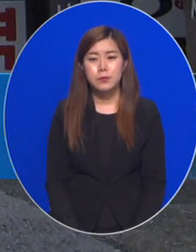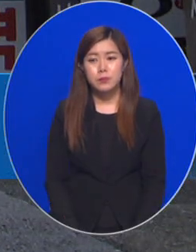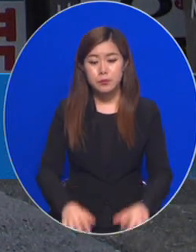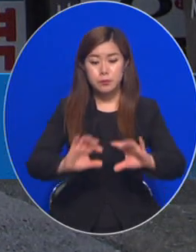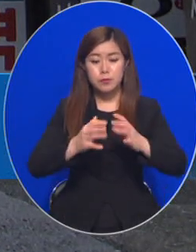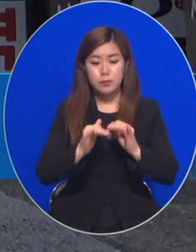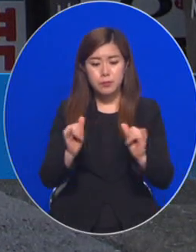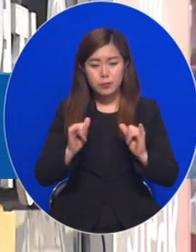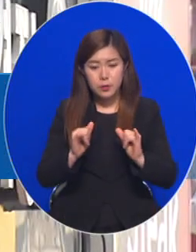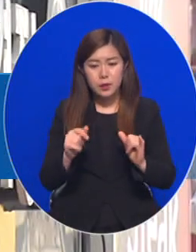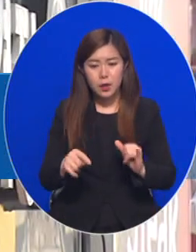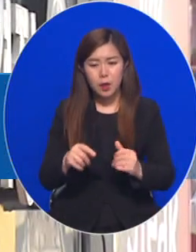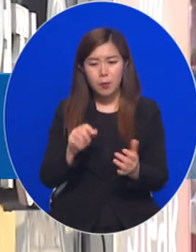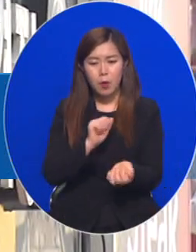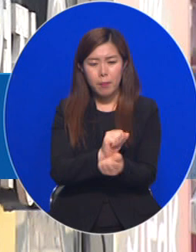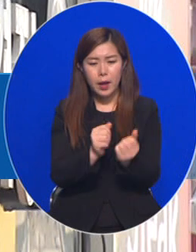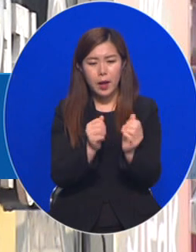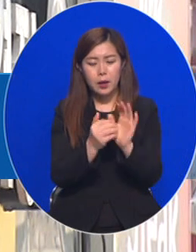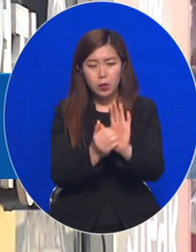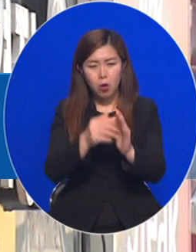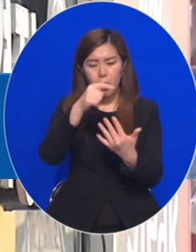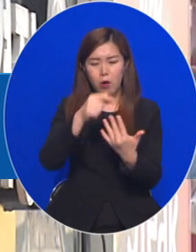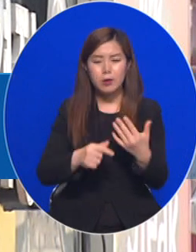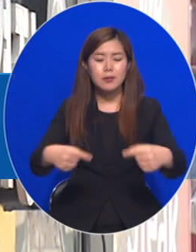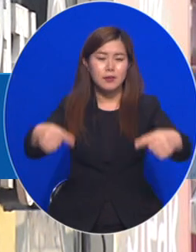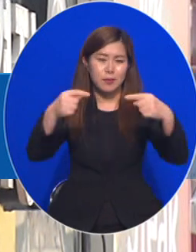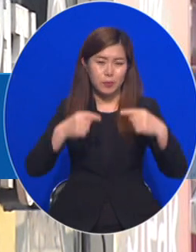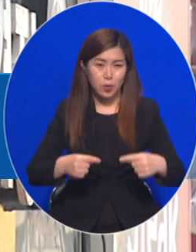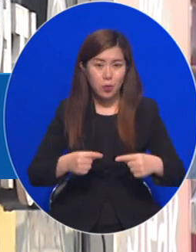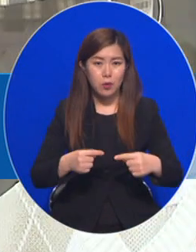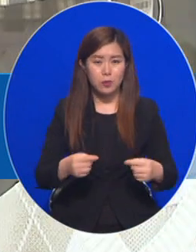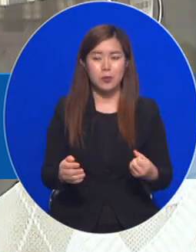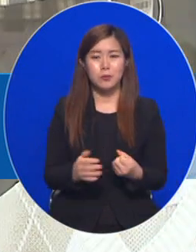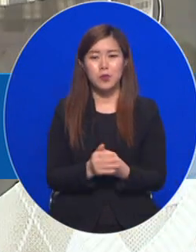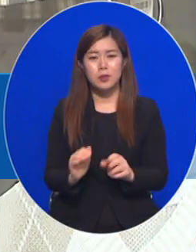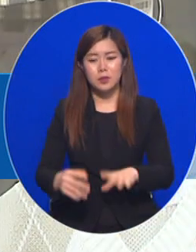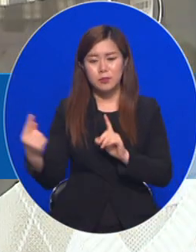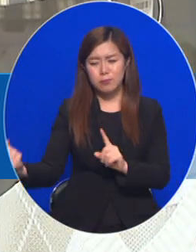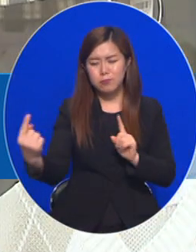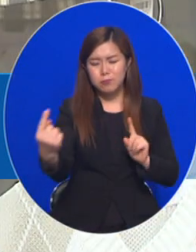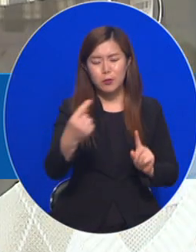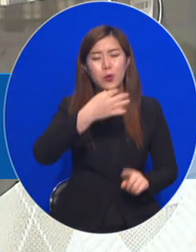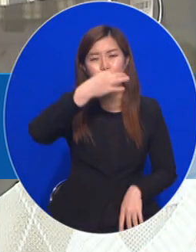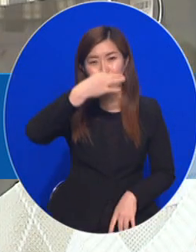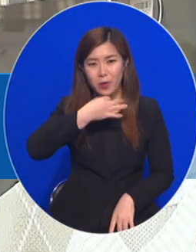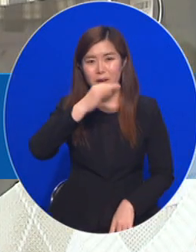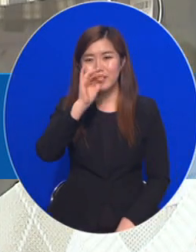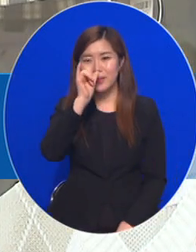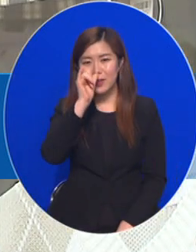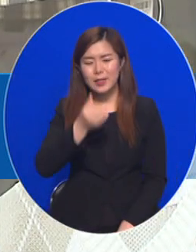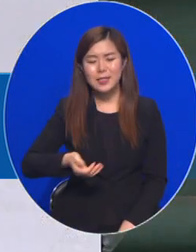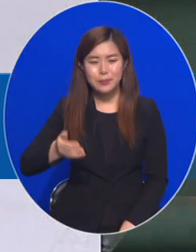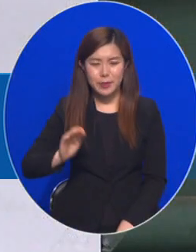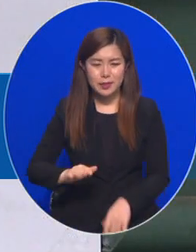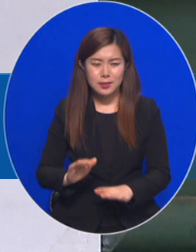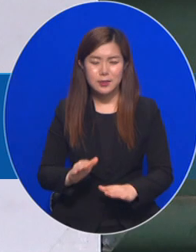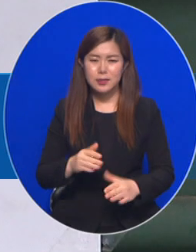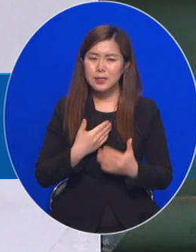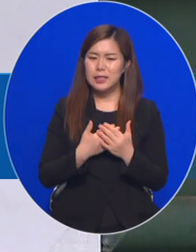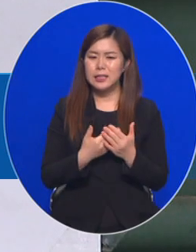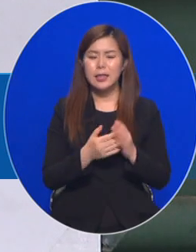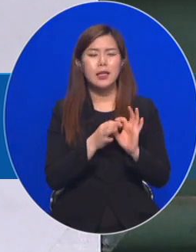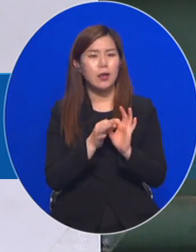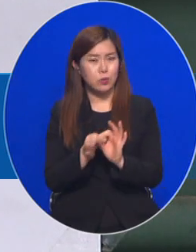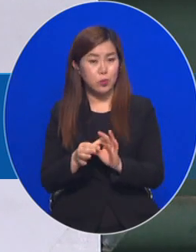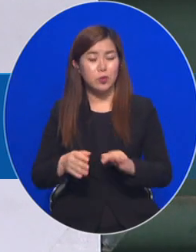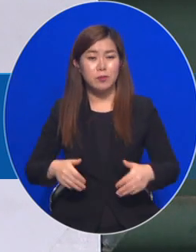국민 참여와 지자체, 역학조사관 헌신에 힘입어 거리두기 효과가 입증되고 있지만 아직 안심할 수 있는 상황은